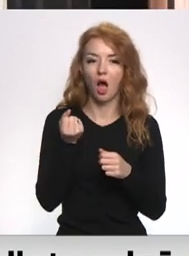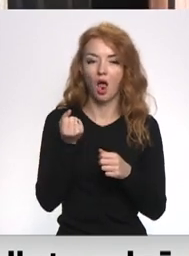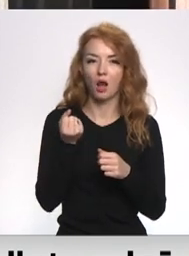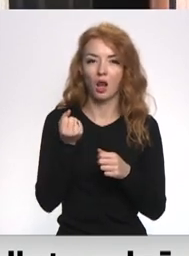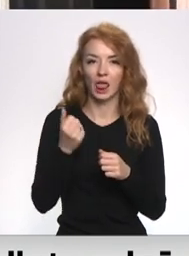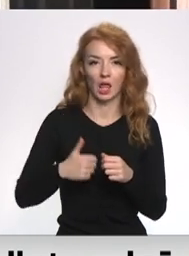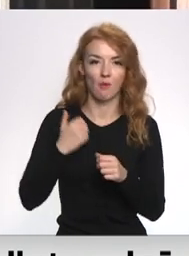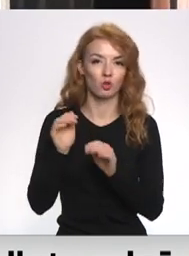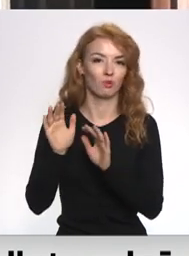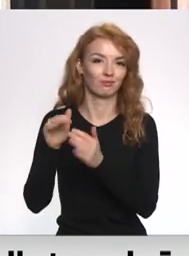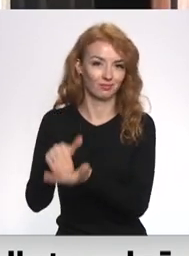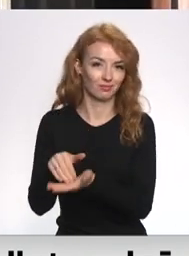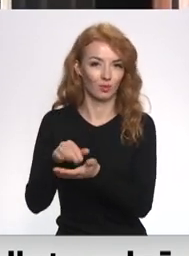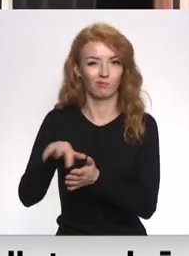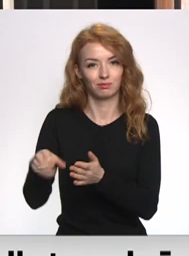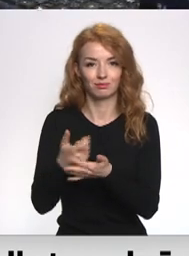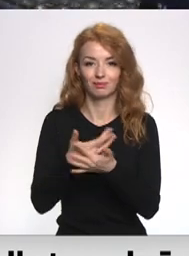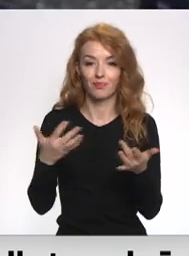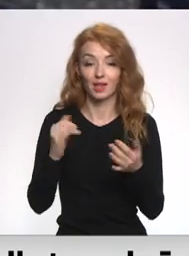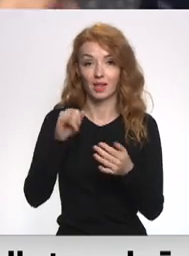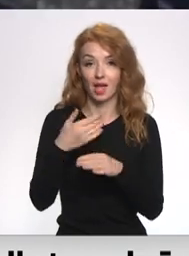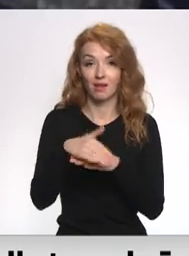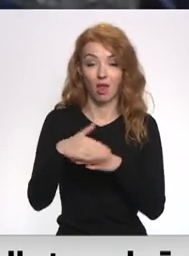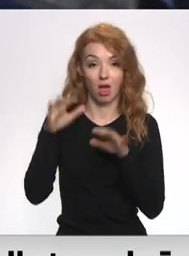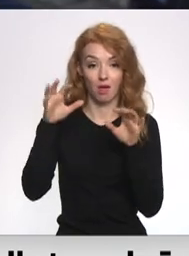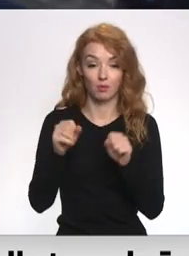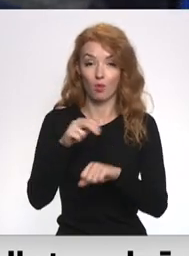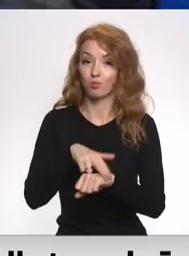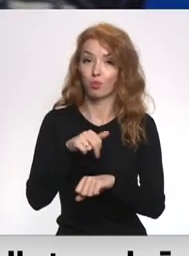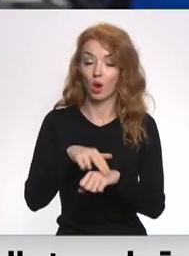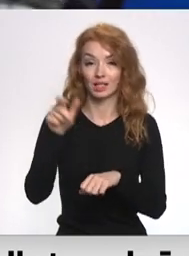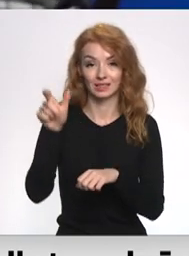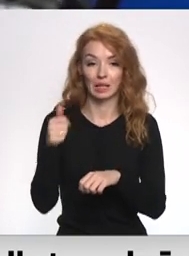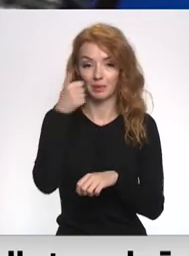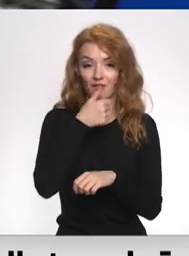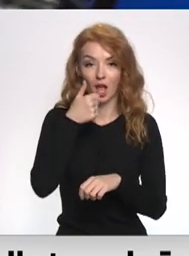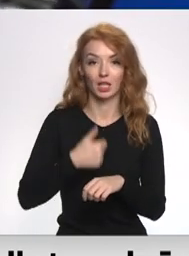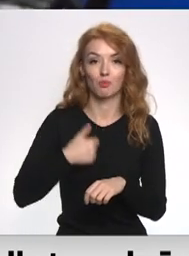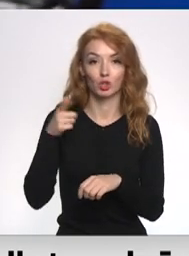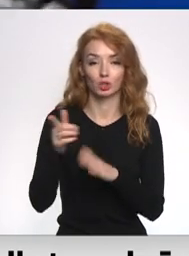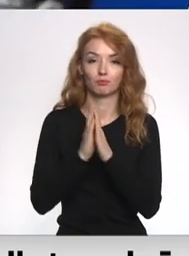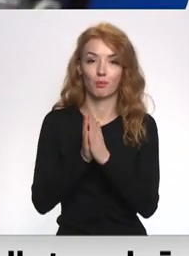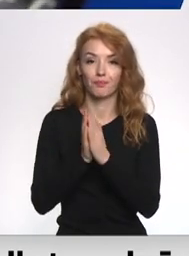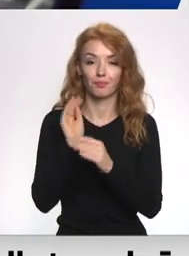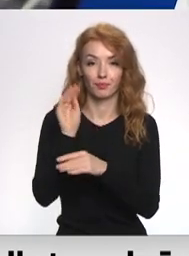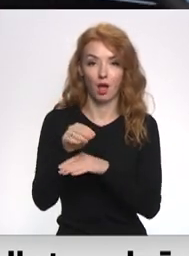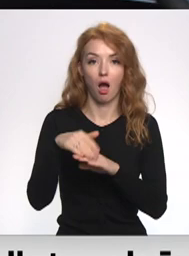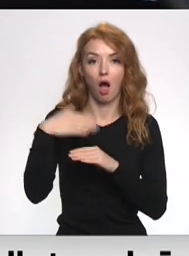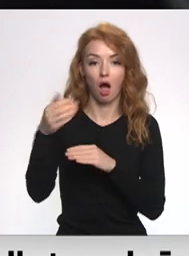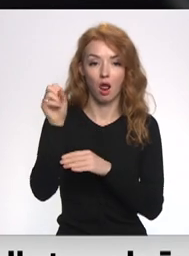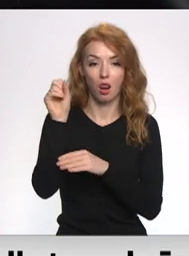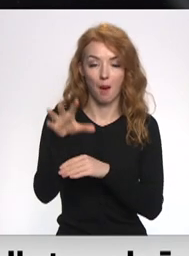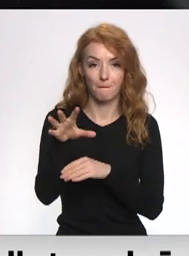īpašumu. Ja pašvaldība ielu apgaismojumu izslēgusi, policists privāti īpašniekiem iesaka uzstādīt ārā lampas, kas